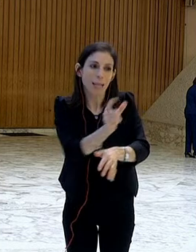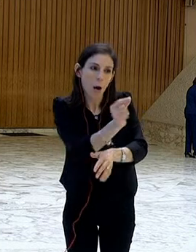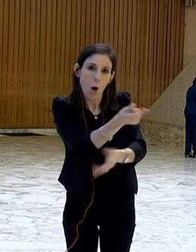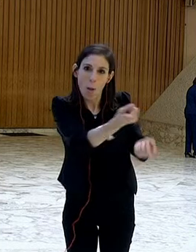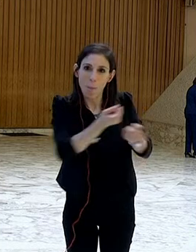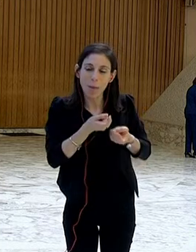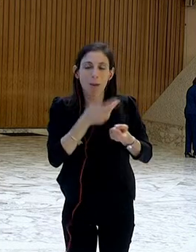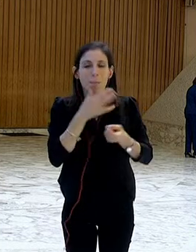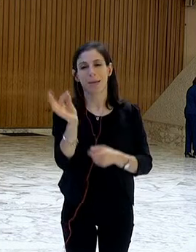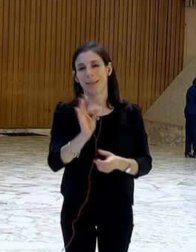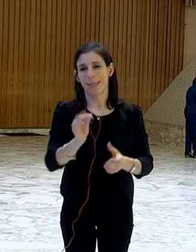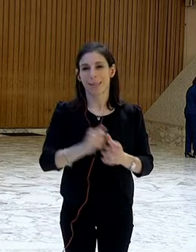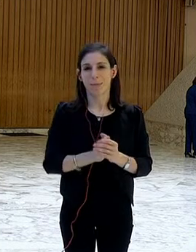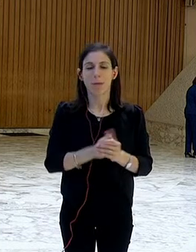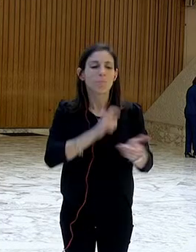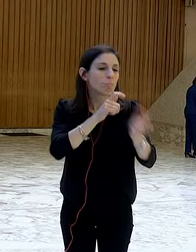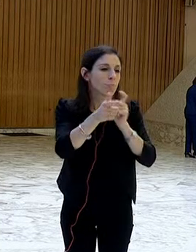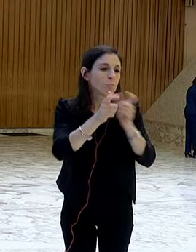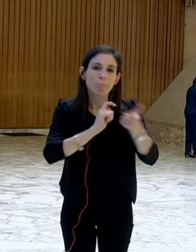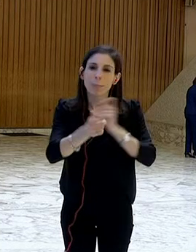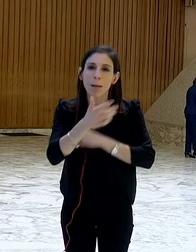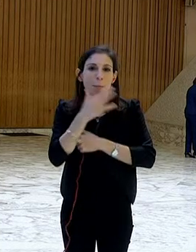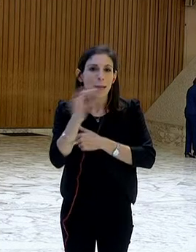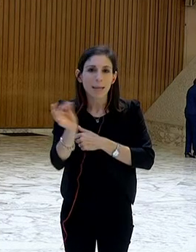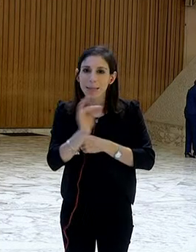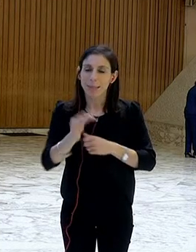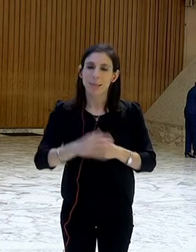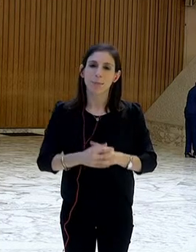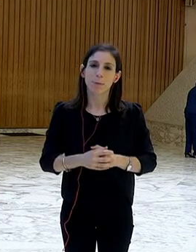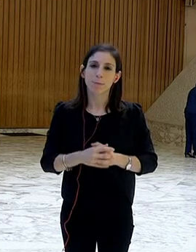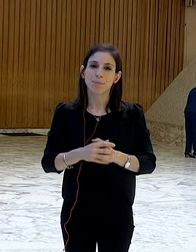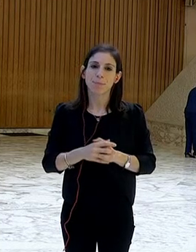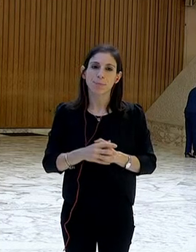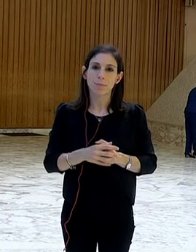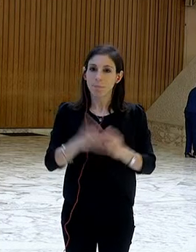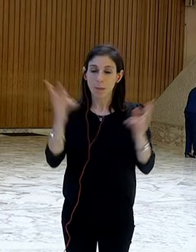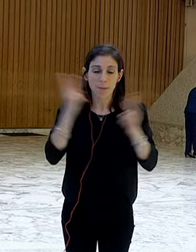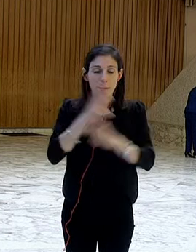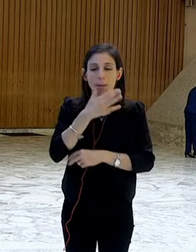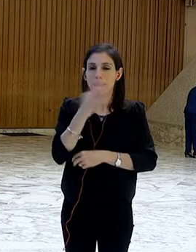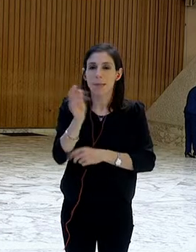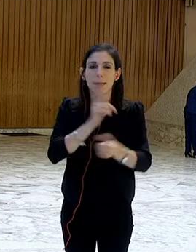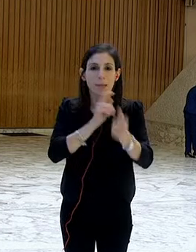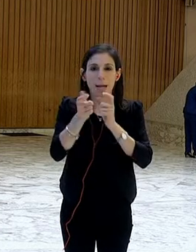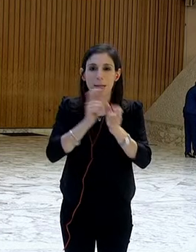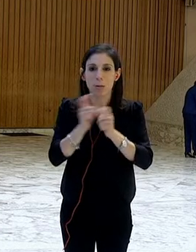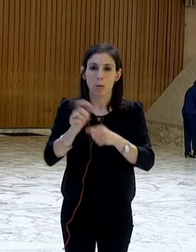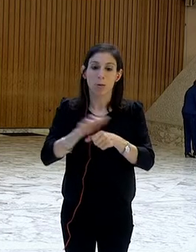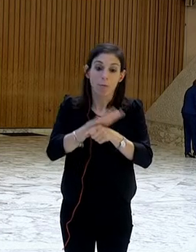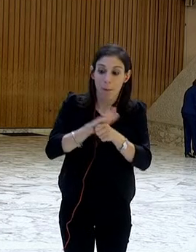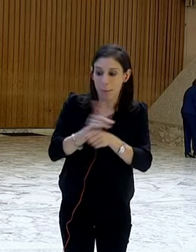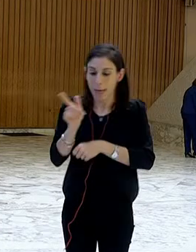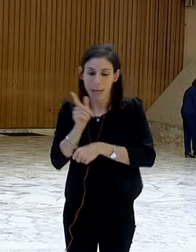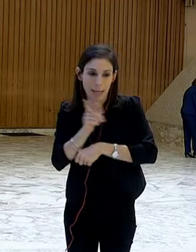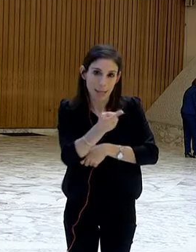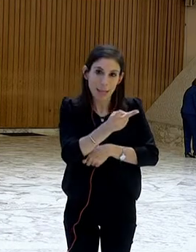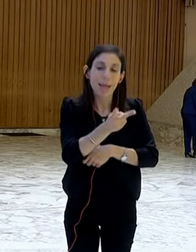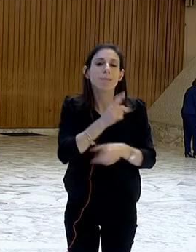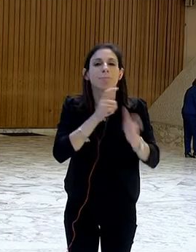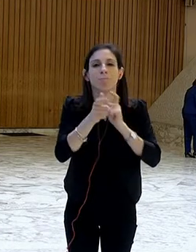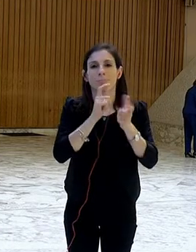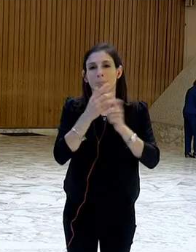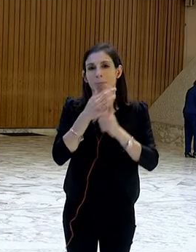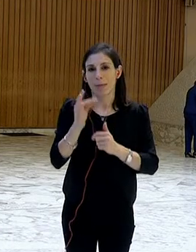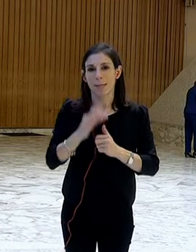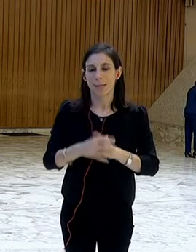et de temps en temps nous allons les visiter dans leur pays où un accueil très chaleureux nous est toujours réservé. Ces derniers temps, notre